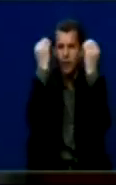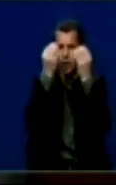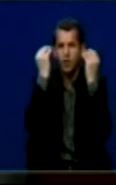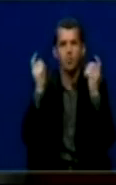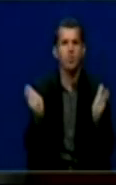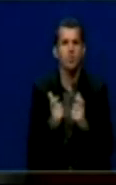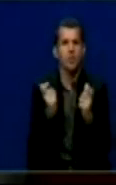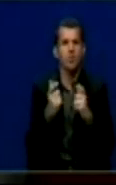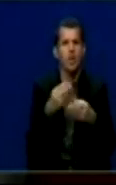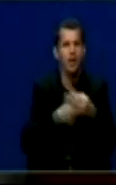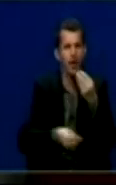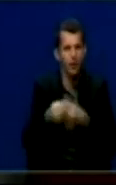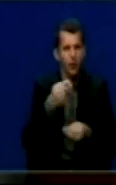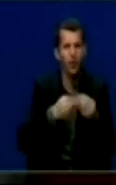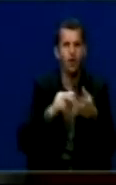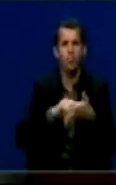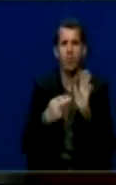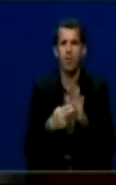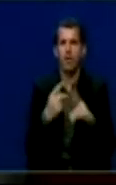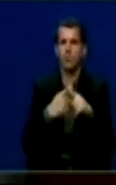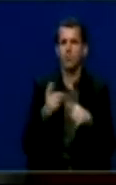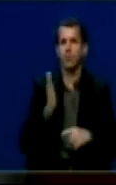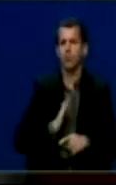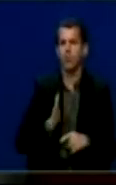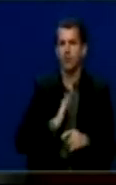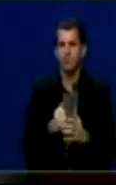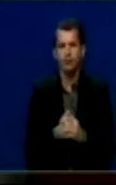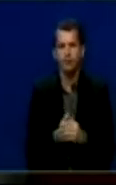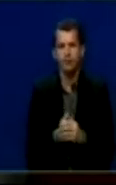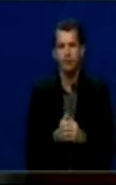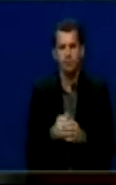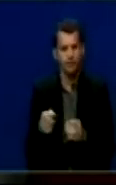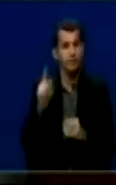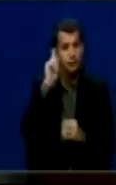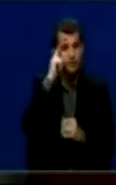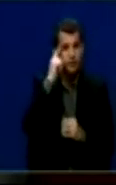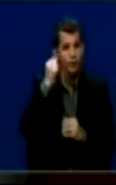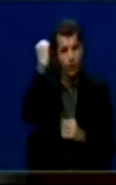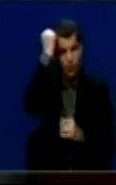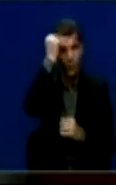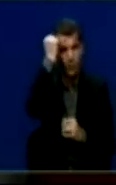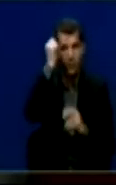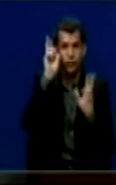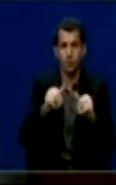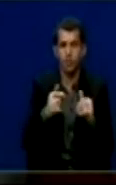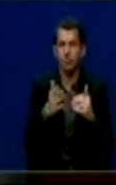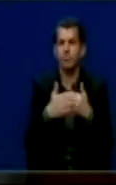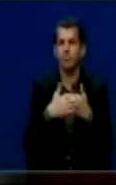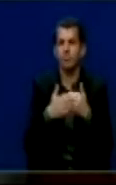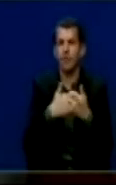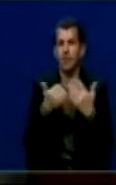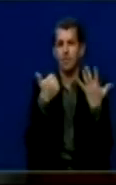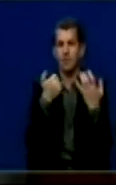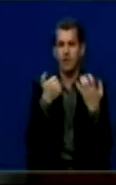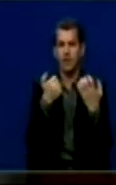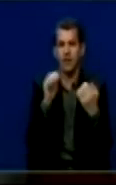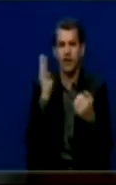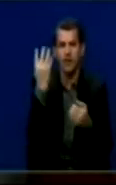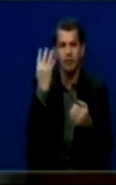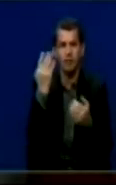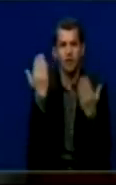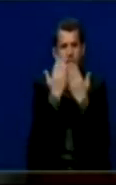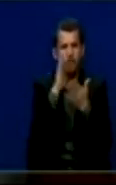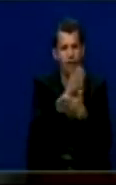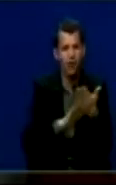shoqëror, ekonomik, politik dhe kulturor. Është e ditur se Kosova aktualisht ka një rrjet prej 614 shkollave fillore dhe të mesme të